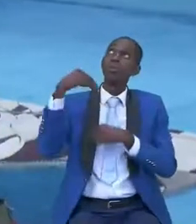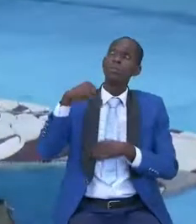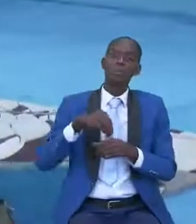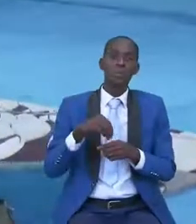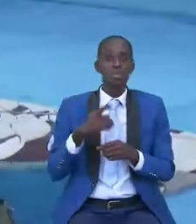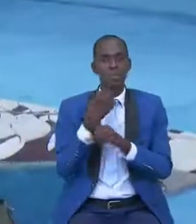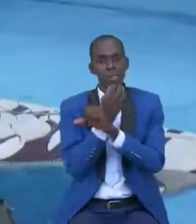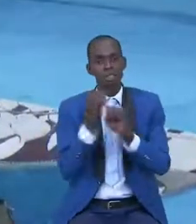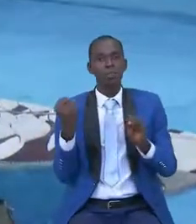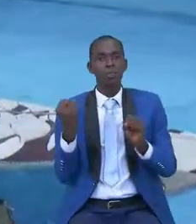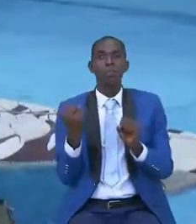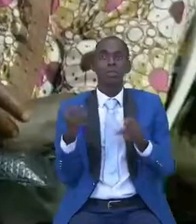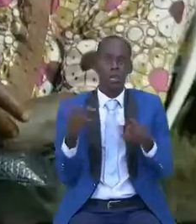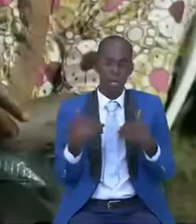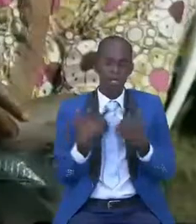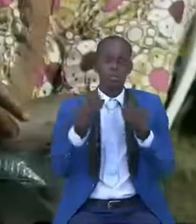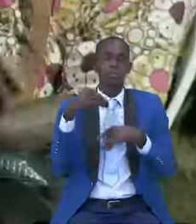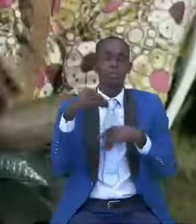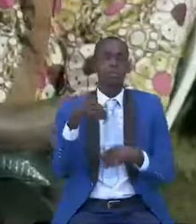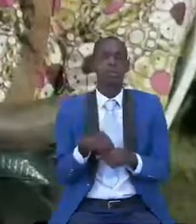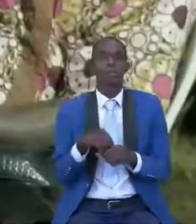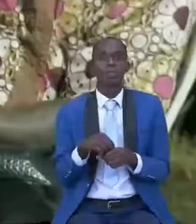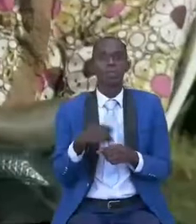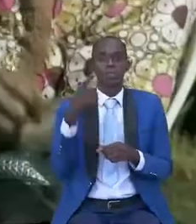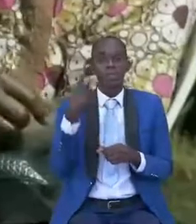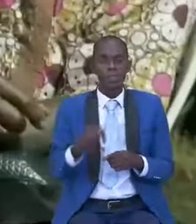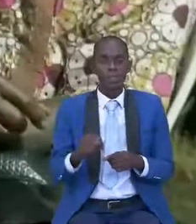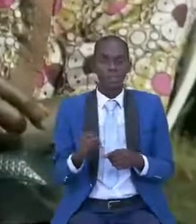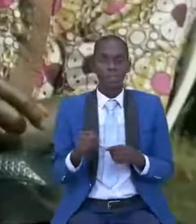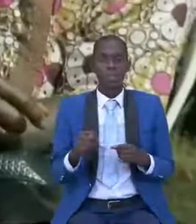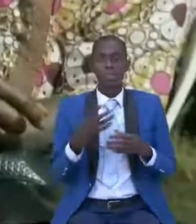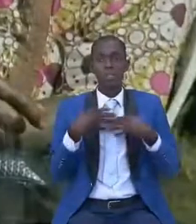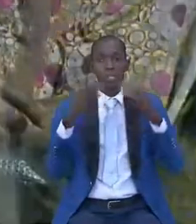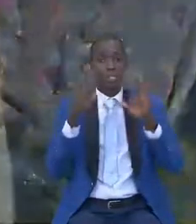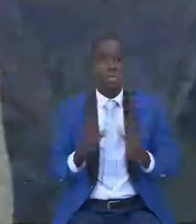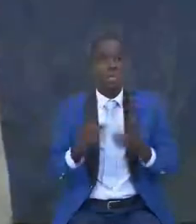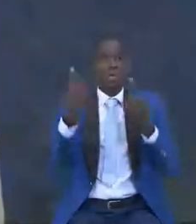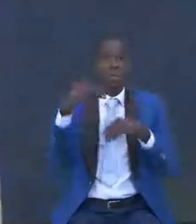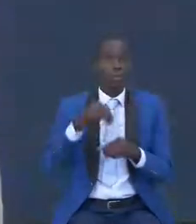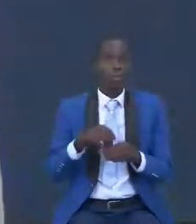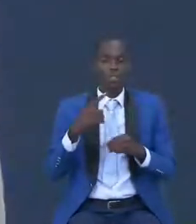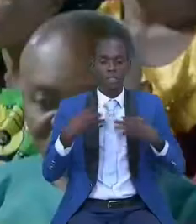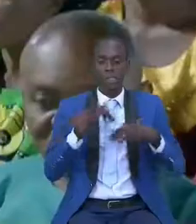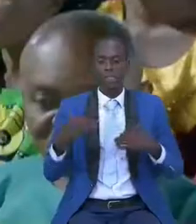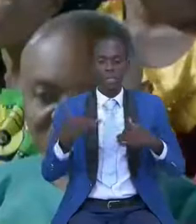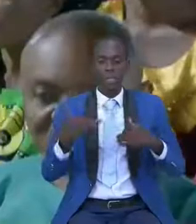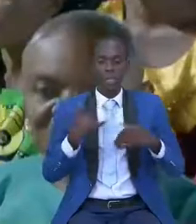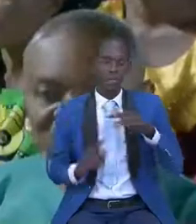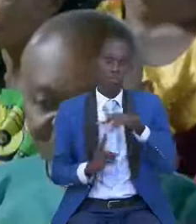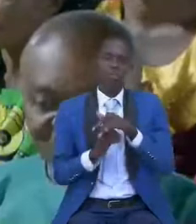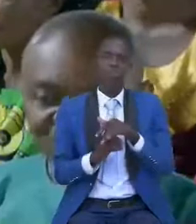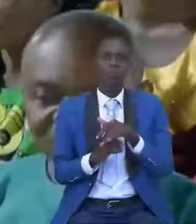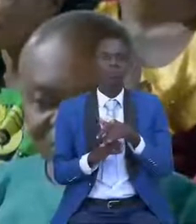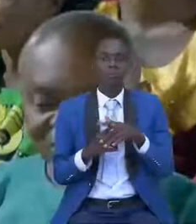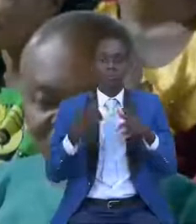entre, le Sauveur entre, le salut est venu. Le guérisseur